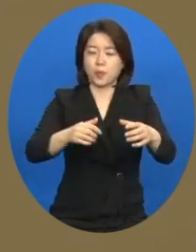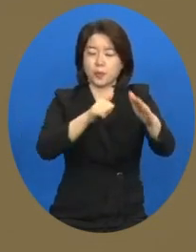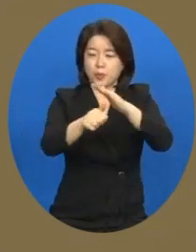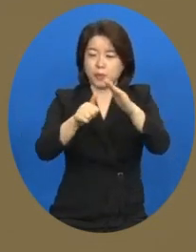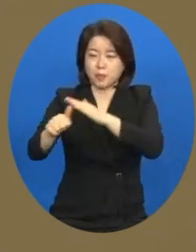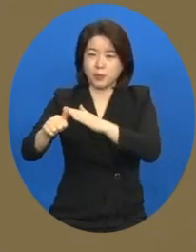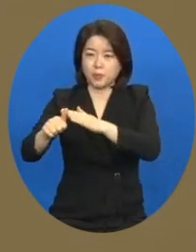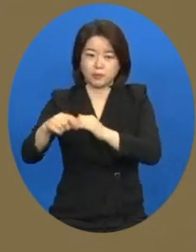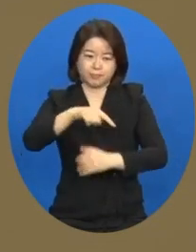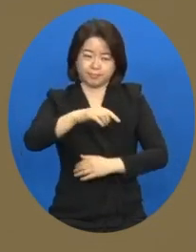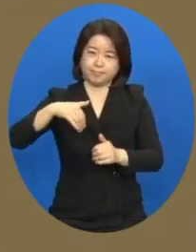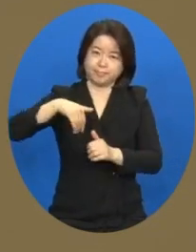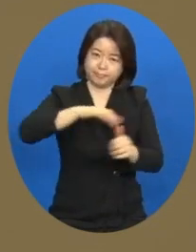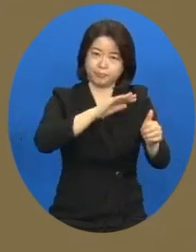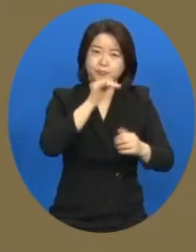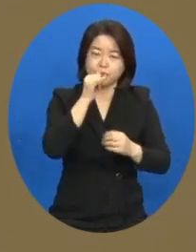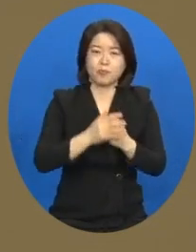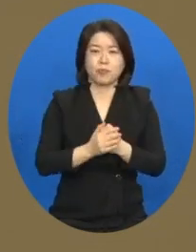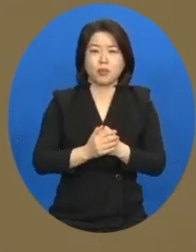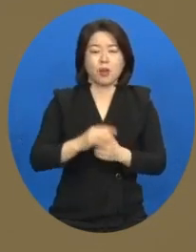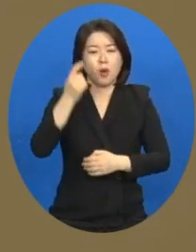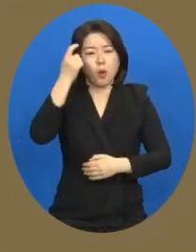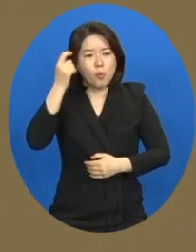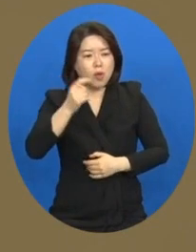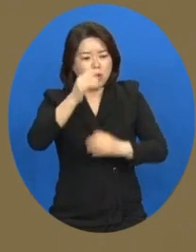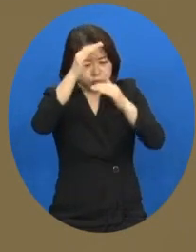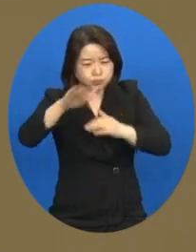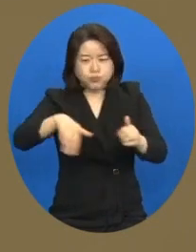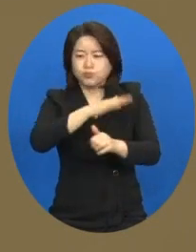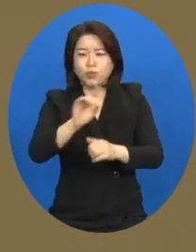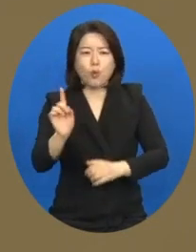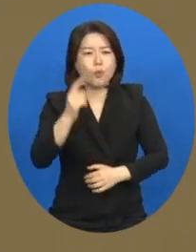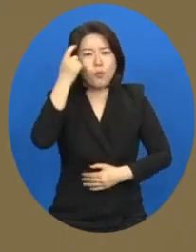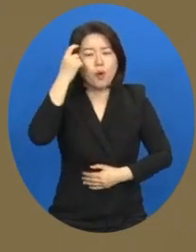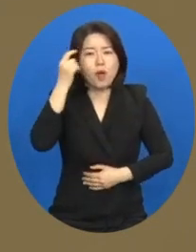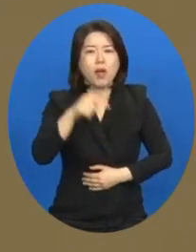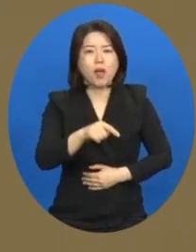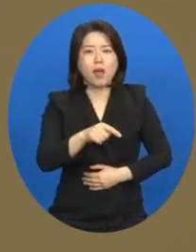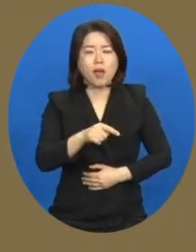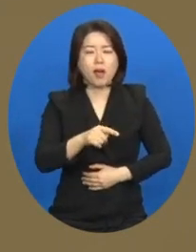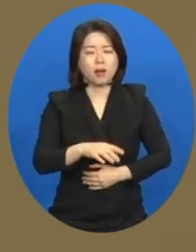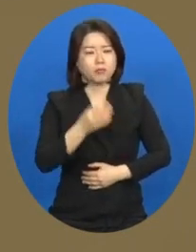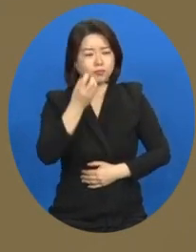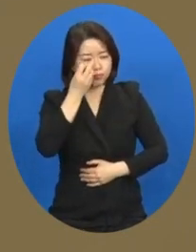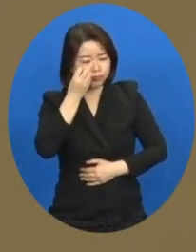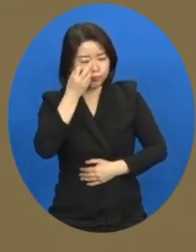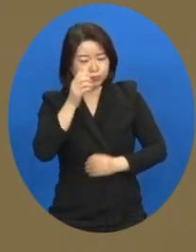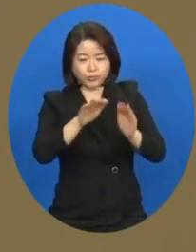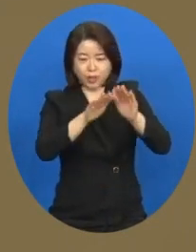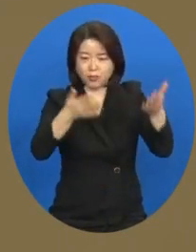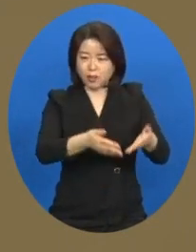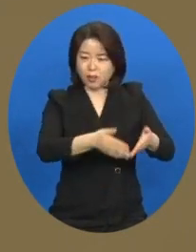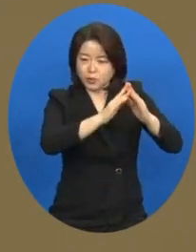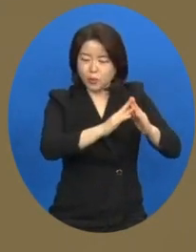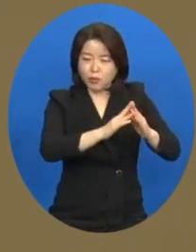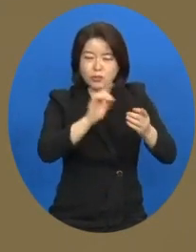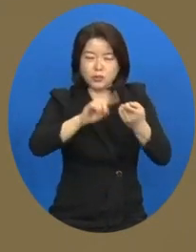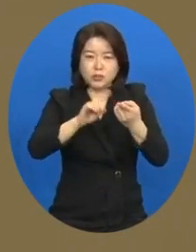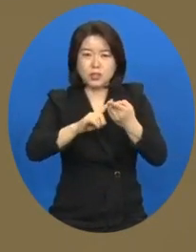보냈어요. 도대체 사정이라도 들어보자. 왜 그런 말도 안 되는 끔찍한 짓을